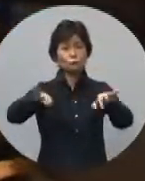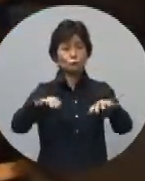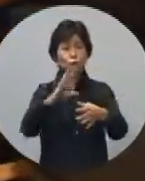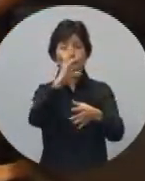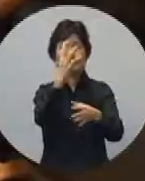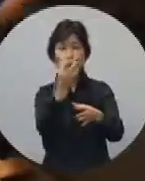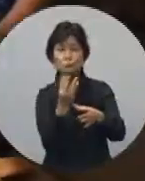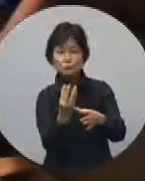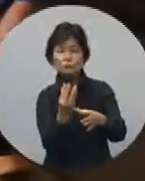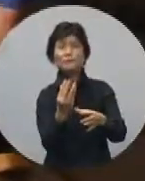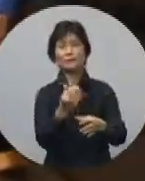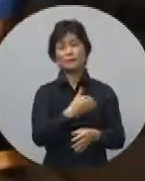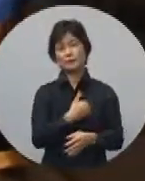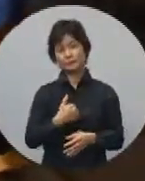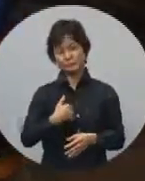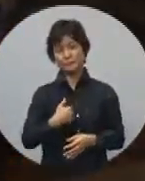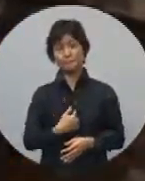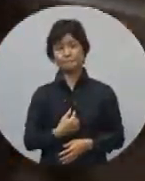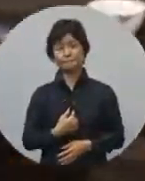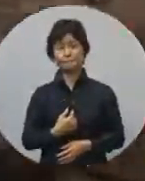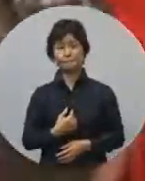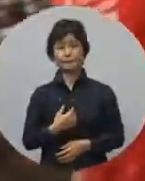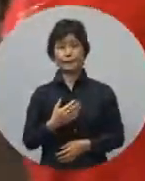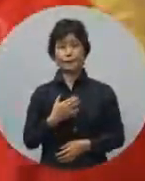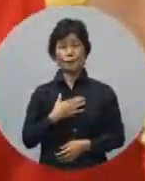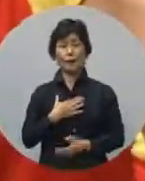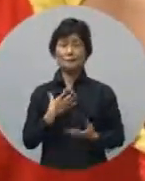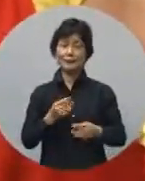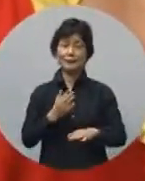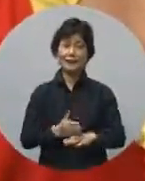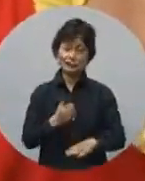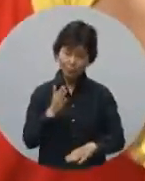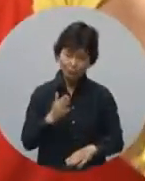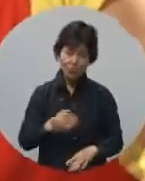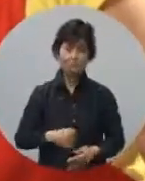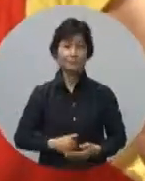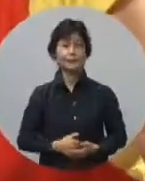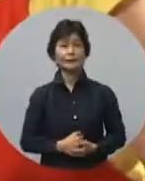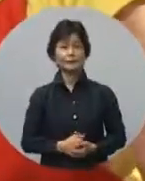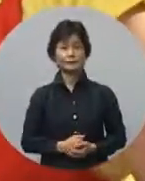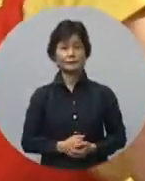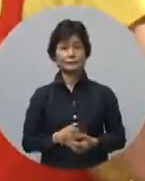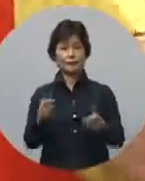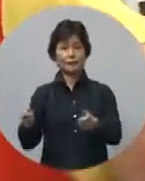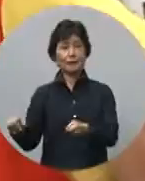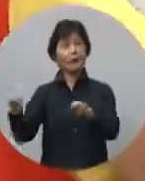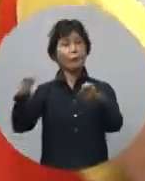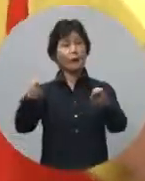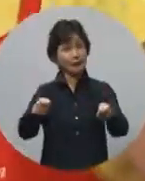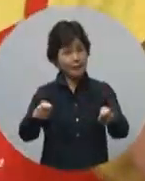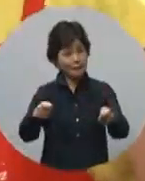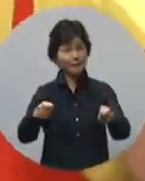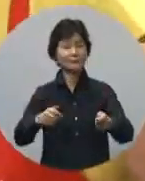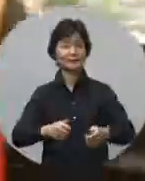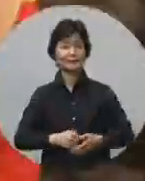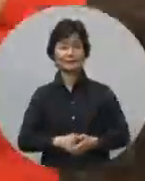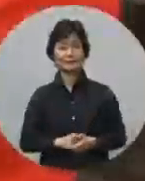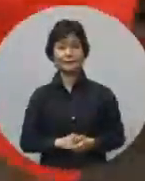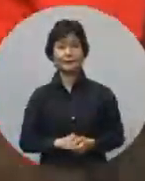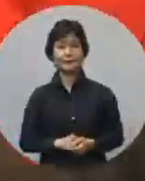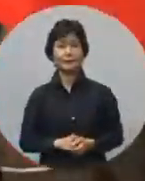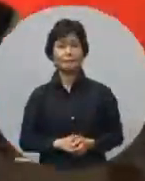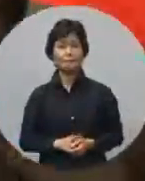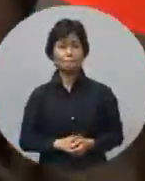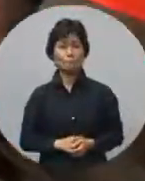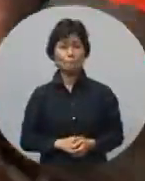ね、 はい。 あ、そうですか。はい、わ、はい、かりました、 はい。 ありがとうございました。じゃあ、早速鍋をかけさせていただきます。 はいは い、いい